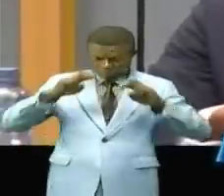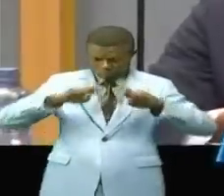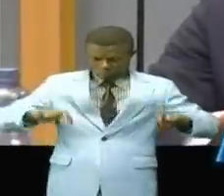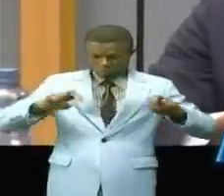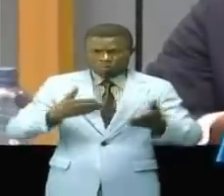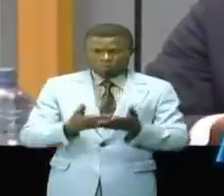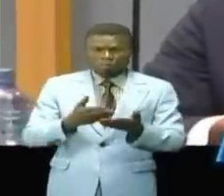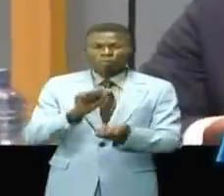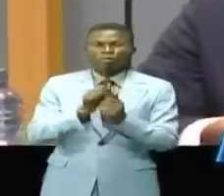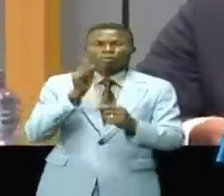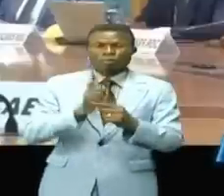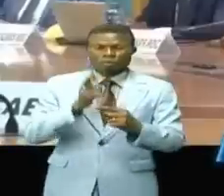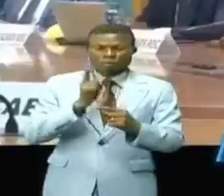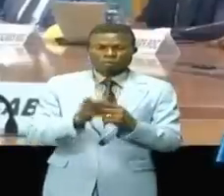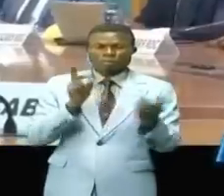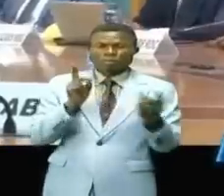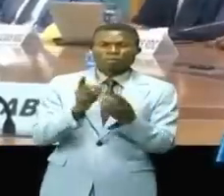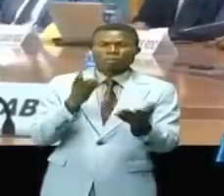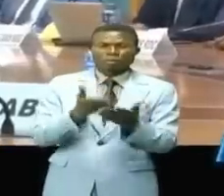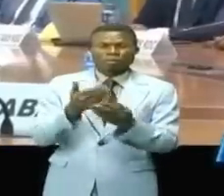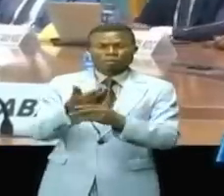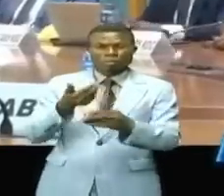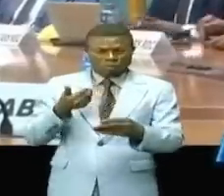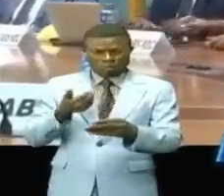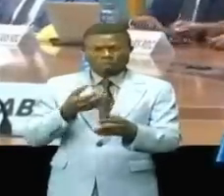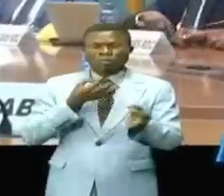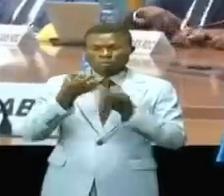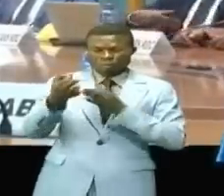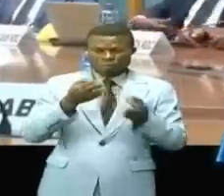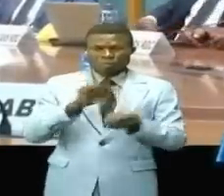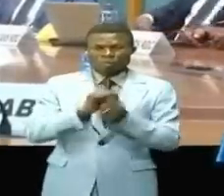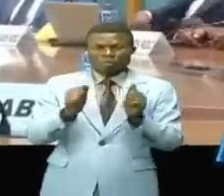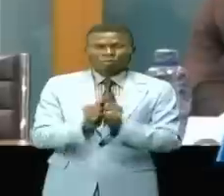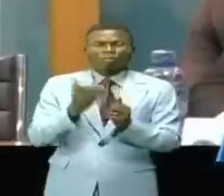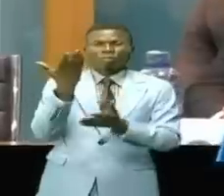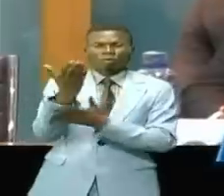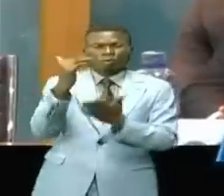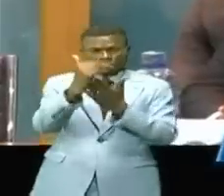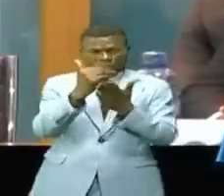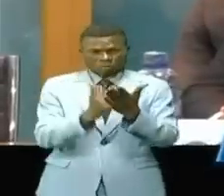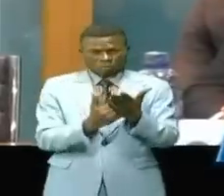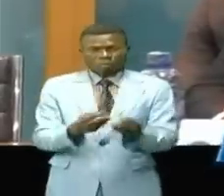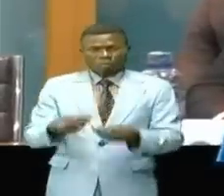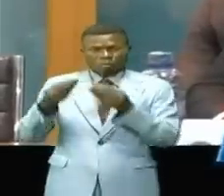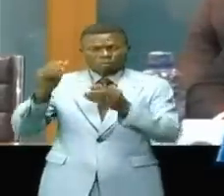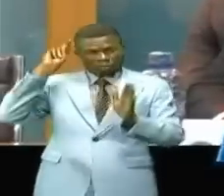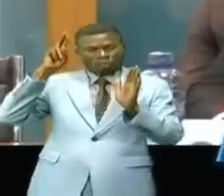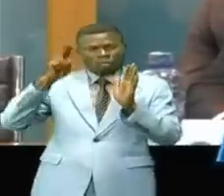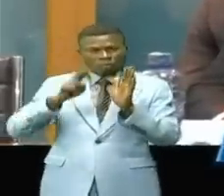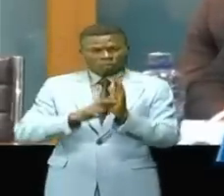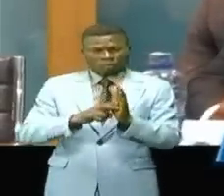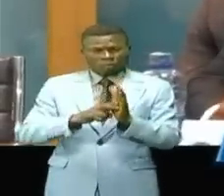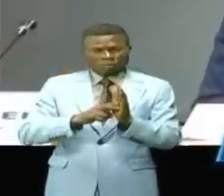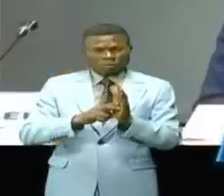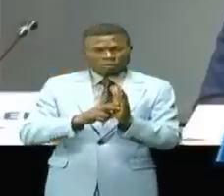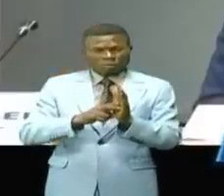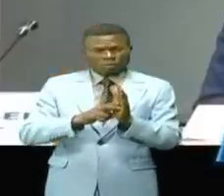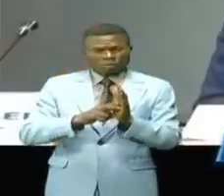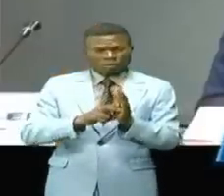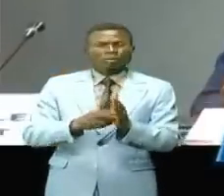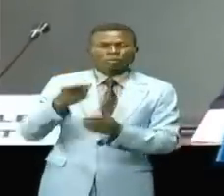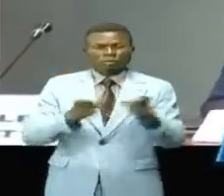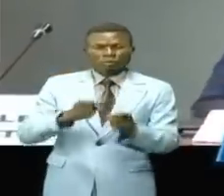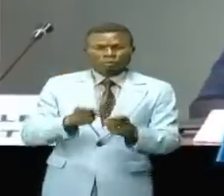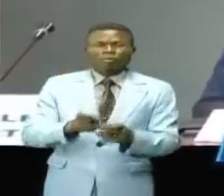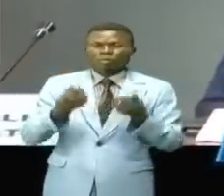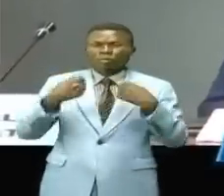et les difficultés rencontrées avant de marteler sur les recommandations faites au gouvernement afin d'optimiser la gestion de